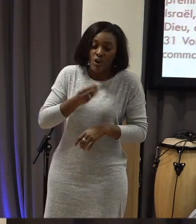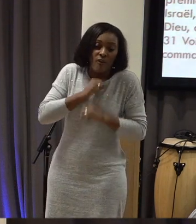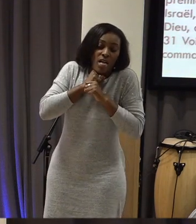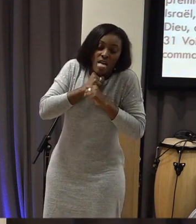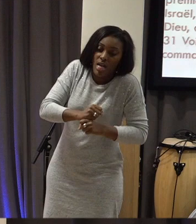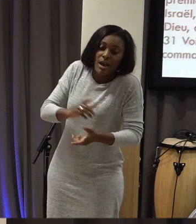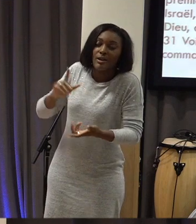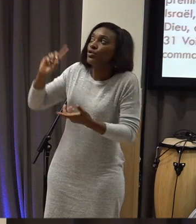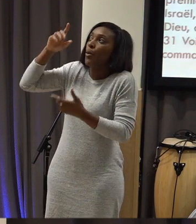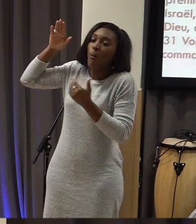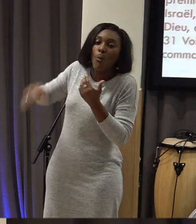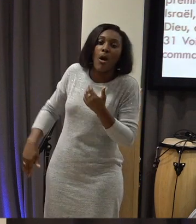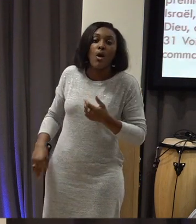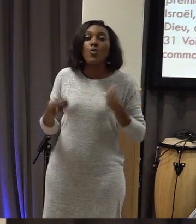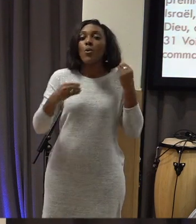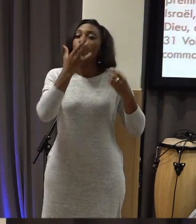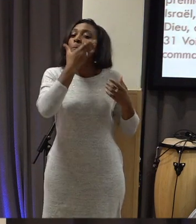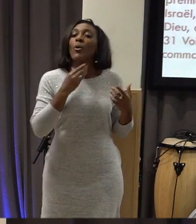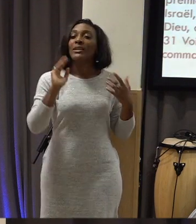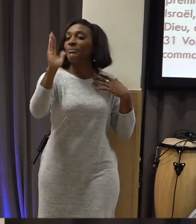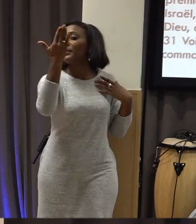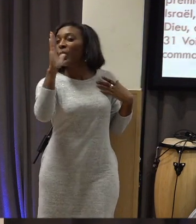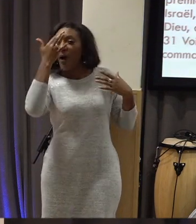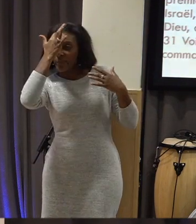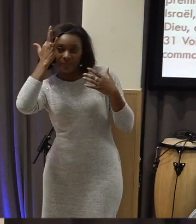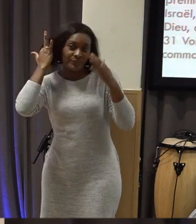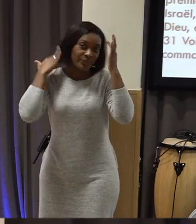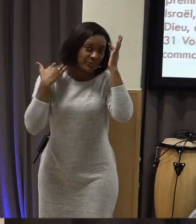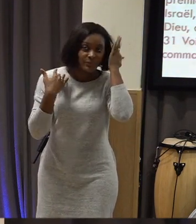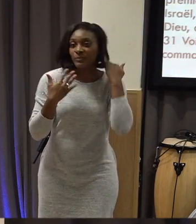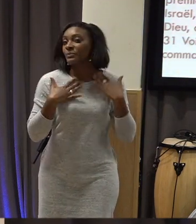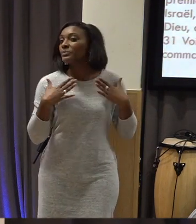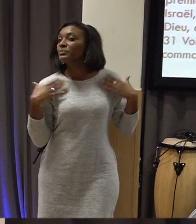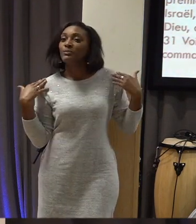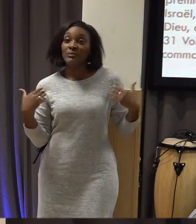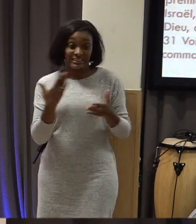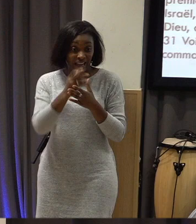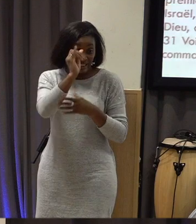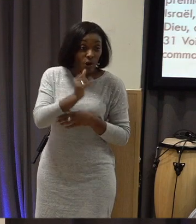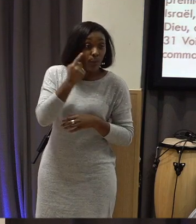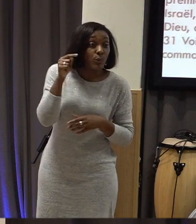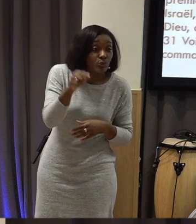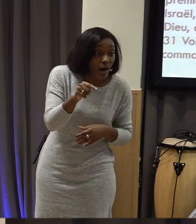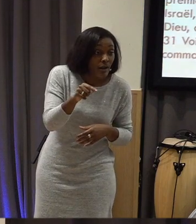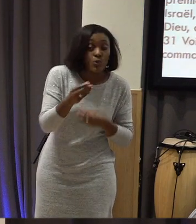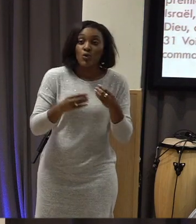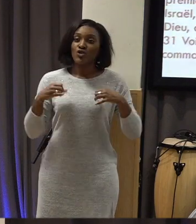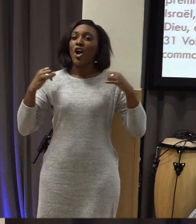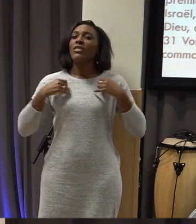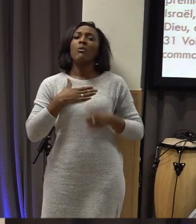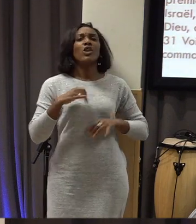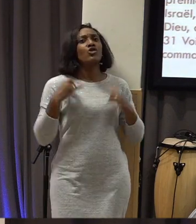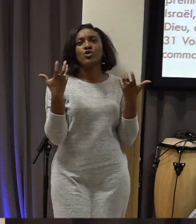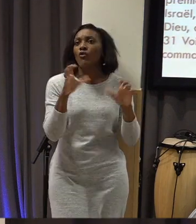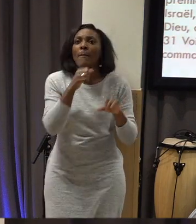Est-ce que ta beauté est une idole pour toi? Est-ce que ta jeunesse est une idole pour toi? Est-ce que ta santé est une